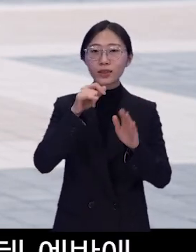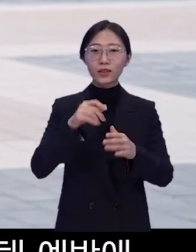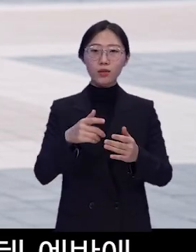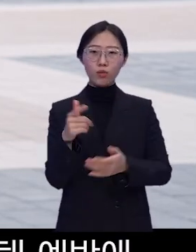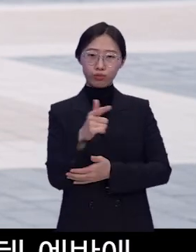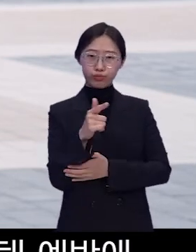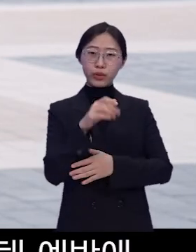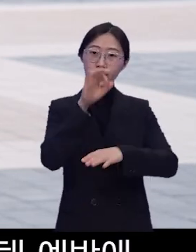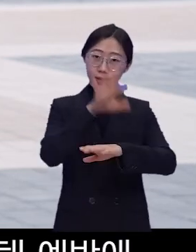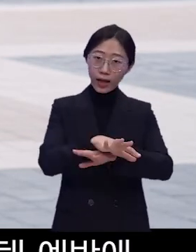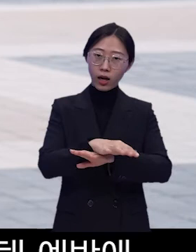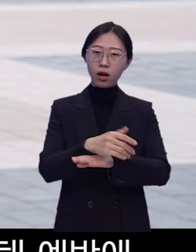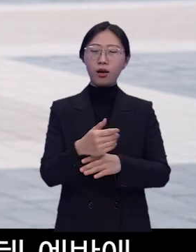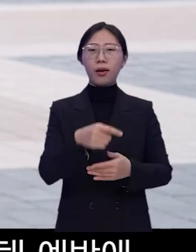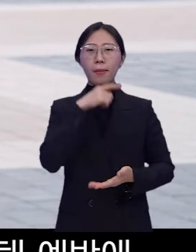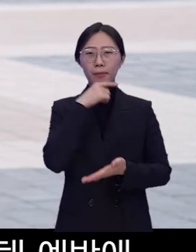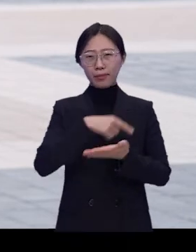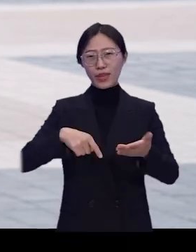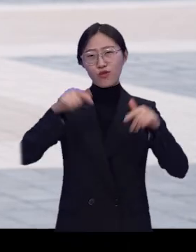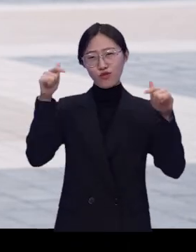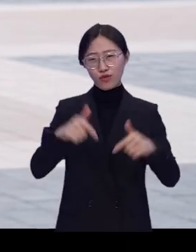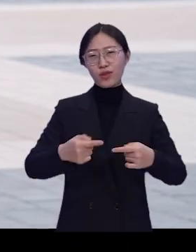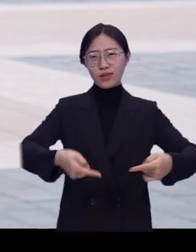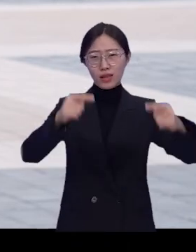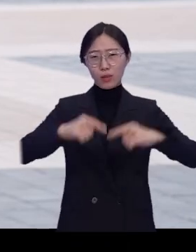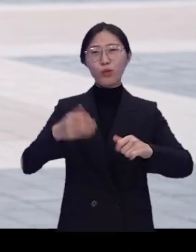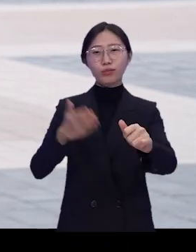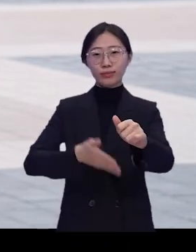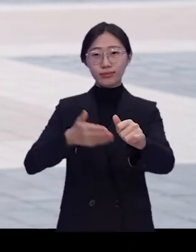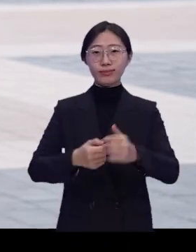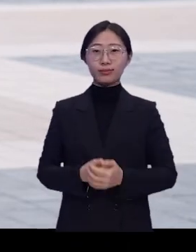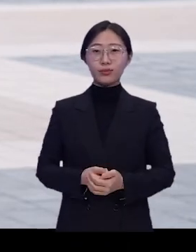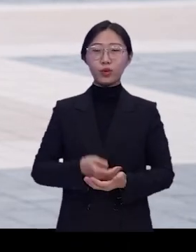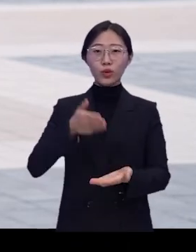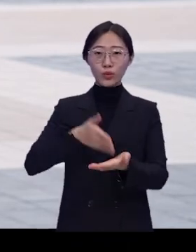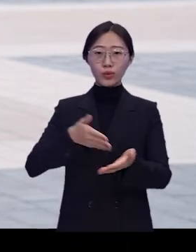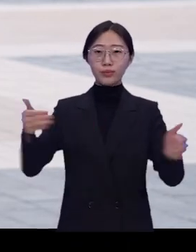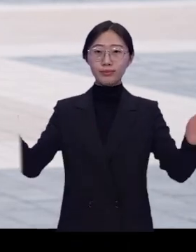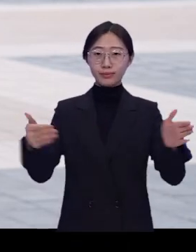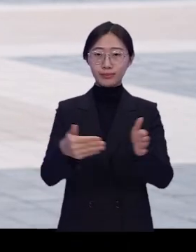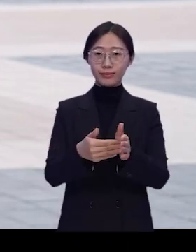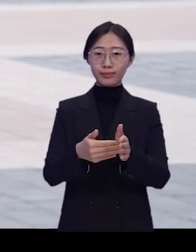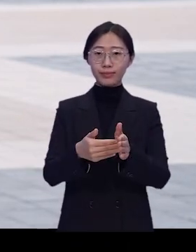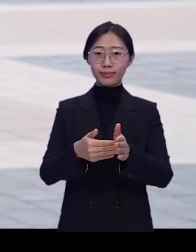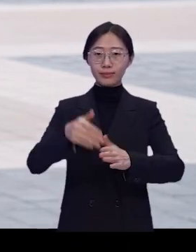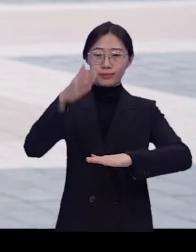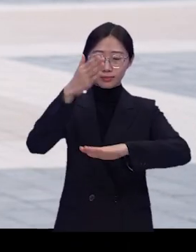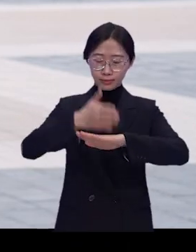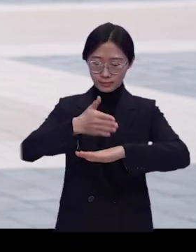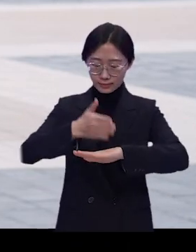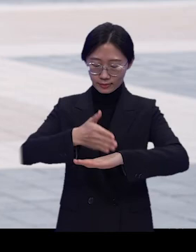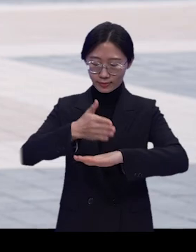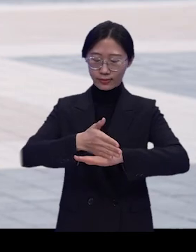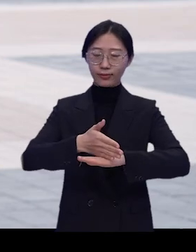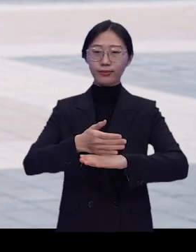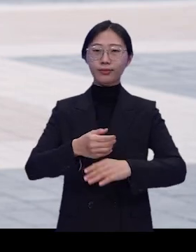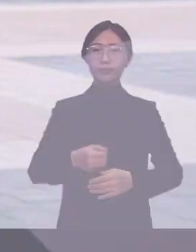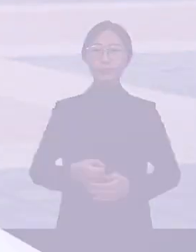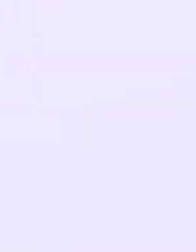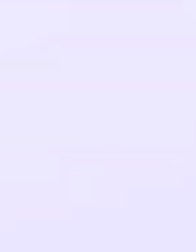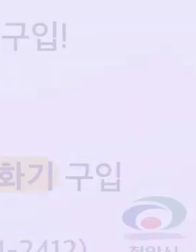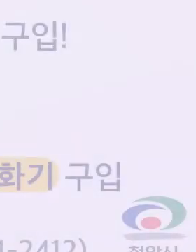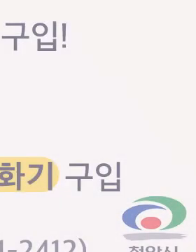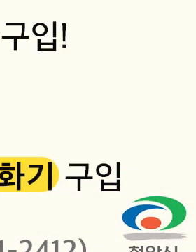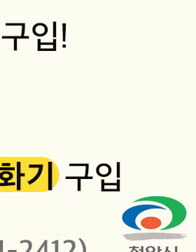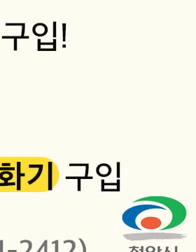구비해서 차량 화재로 인한 피해 예방에 함께해 주시길 바랍니다. 이상 천안뉴스를 마칩니다. 고맙습니다.